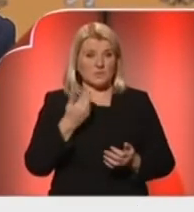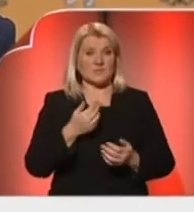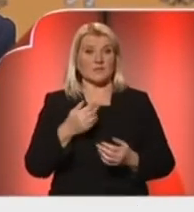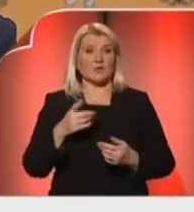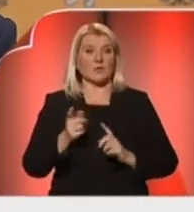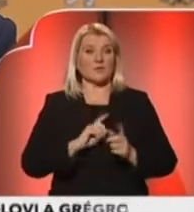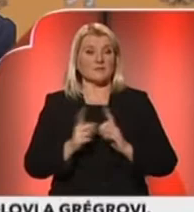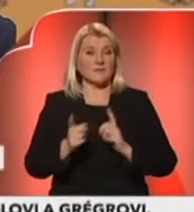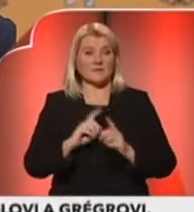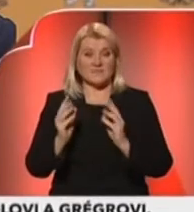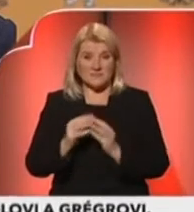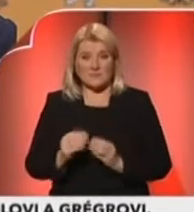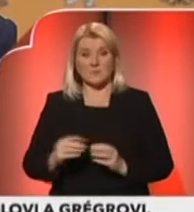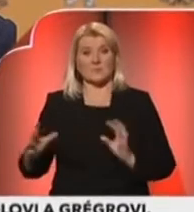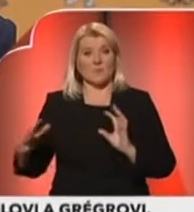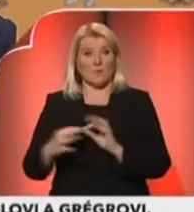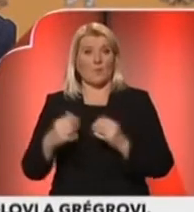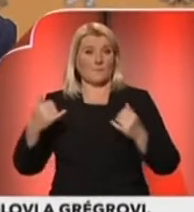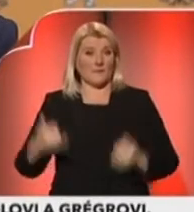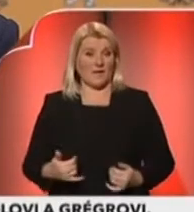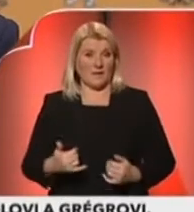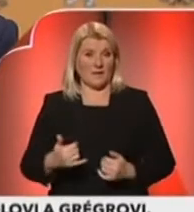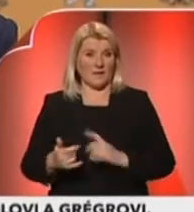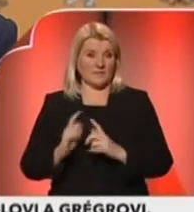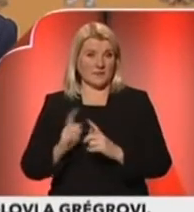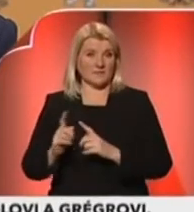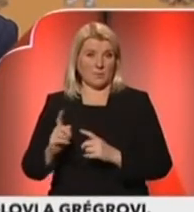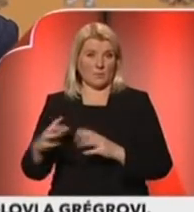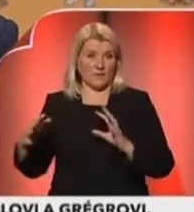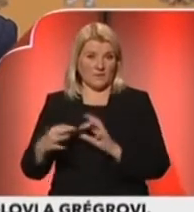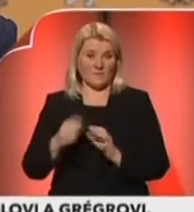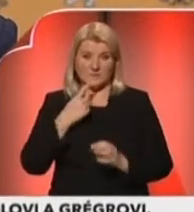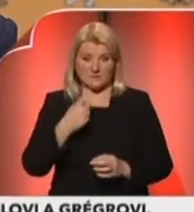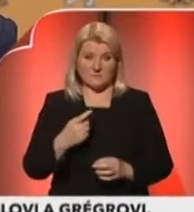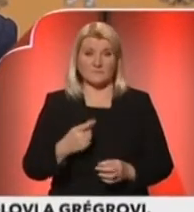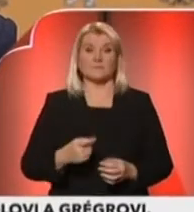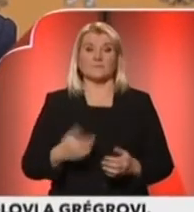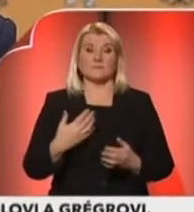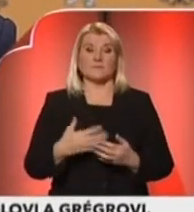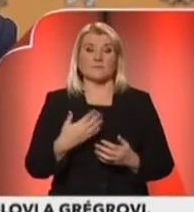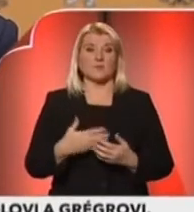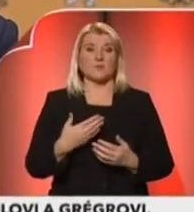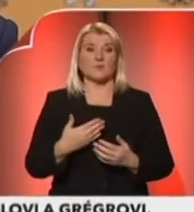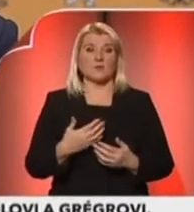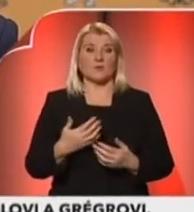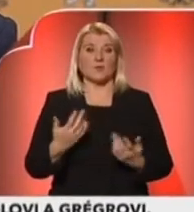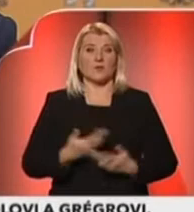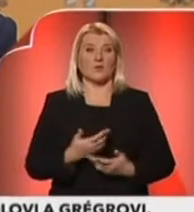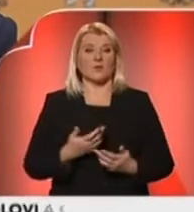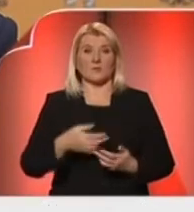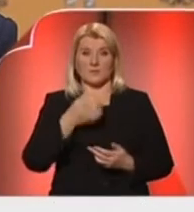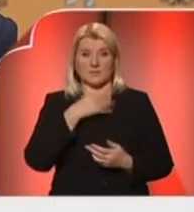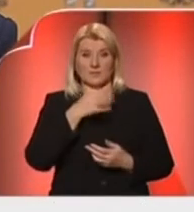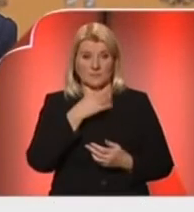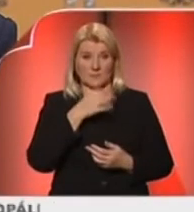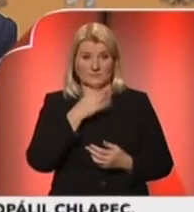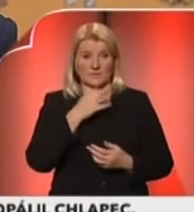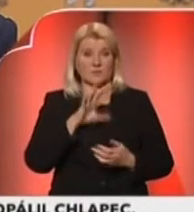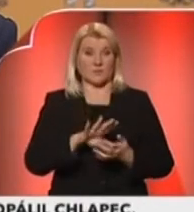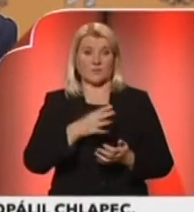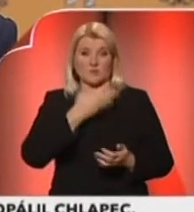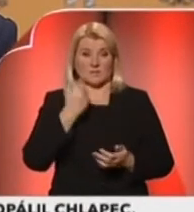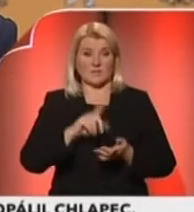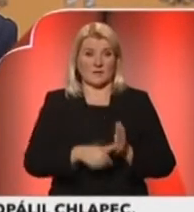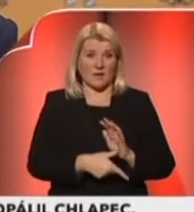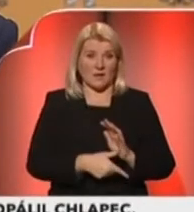integrovaný systém s pražským integrovaným systémem. Já si myslím, že by bylo chybou, pokud by